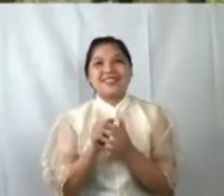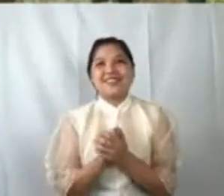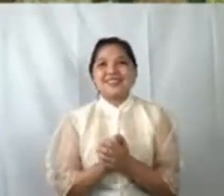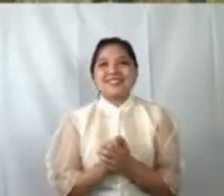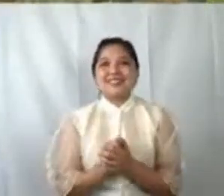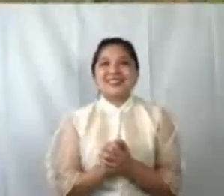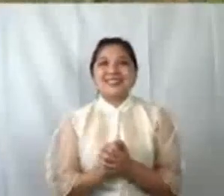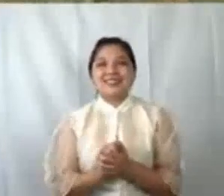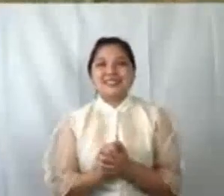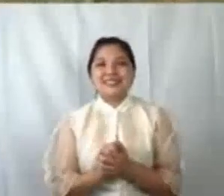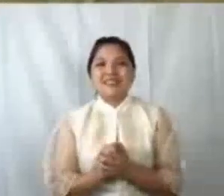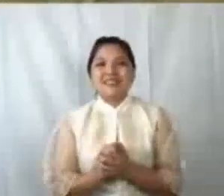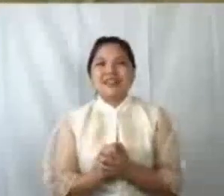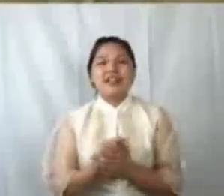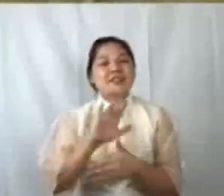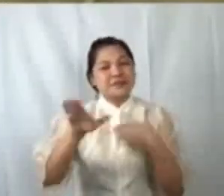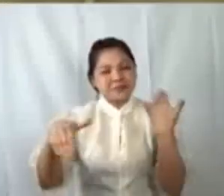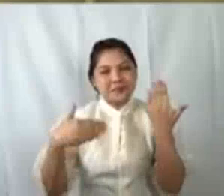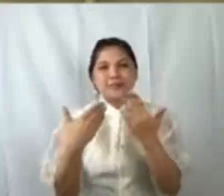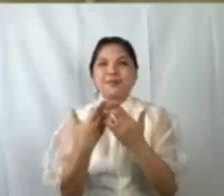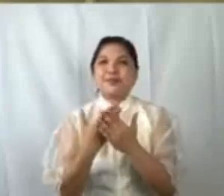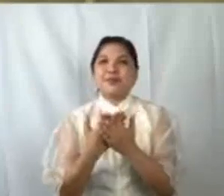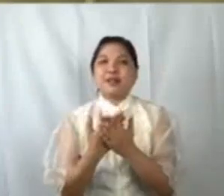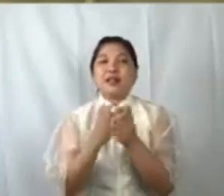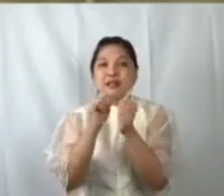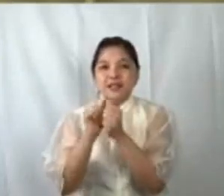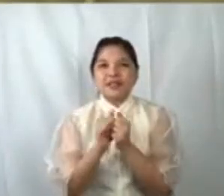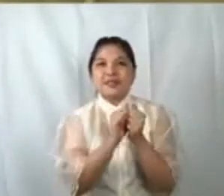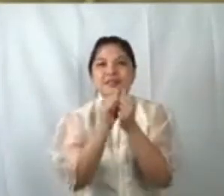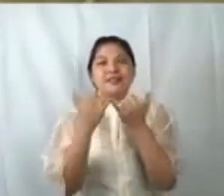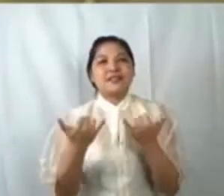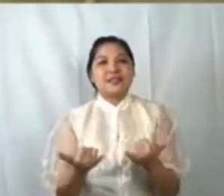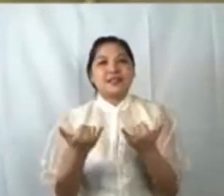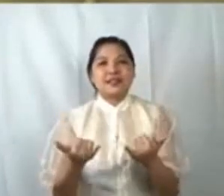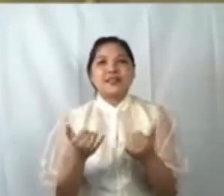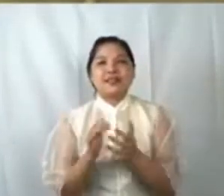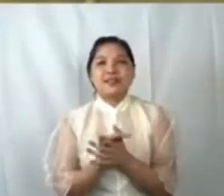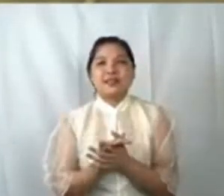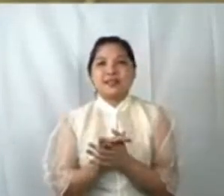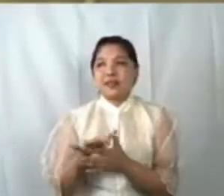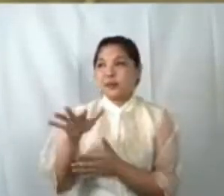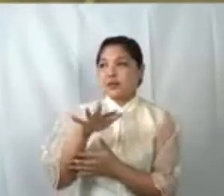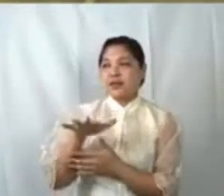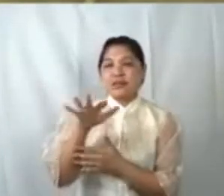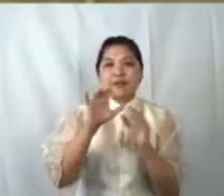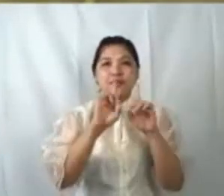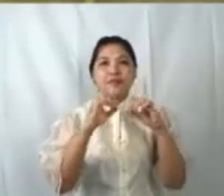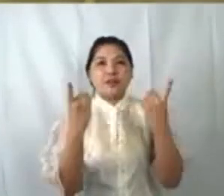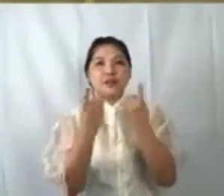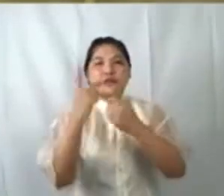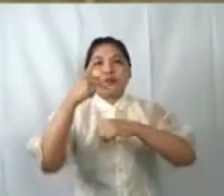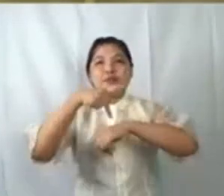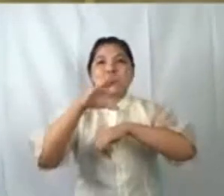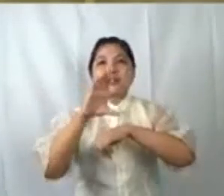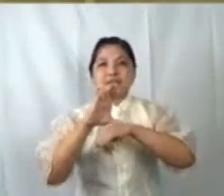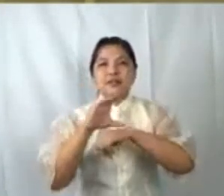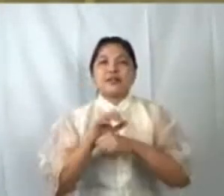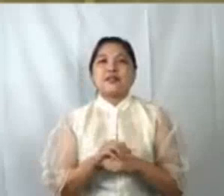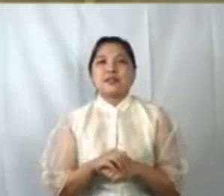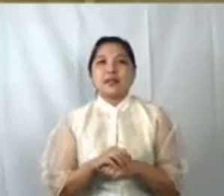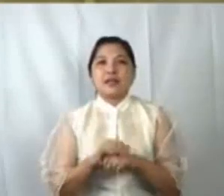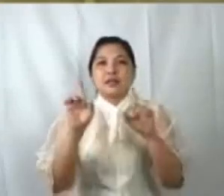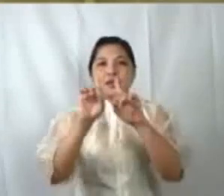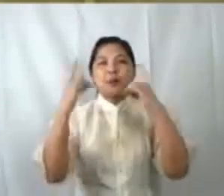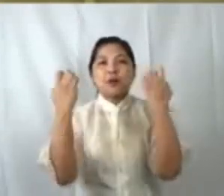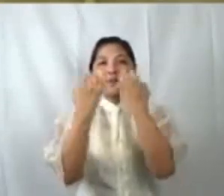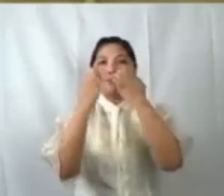ka-DepEd. Sa lahat po ng aming mga nakasama ngayon, 10 ng pamunuan ng Dibisyon ng Pasay at ng